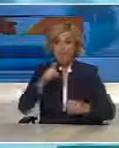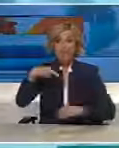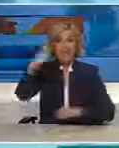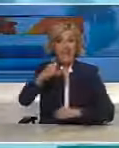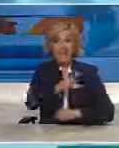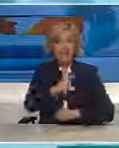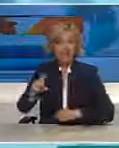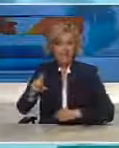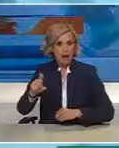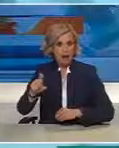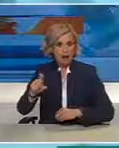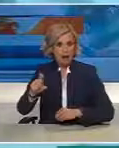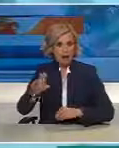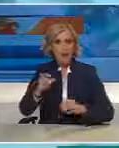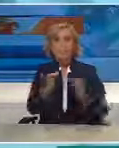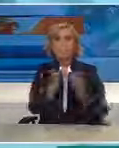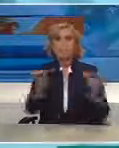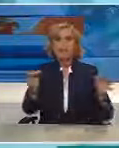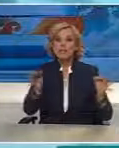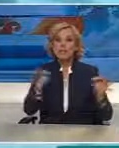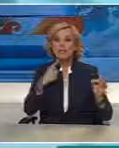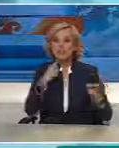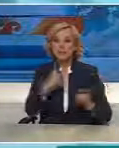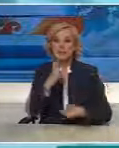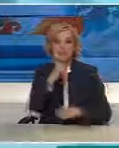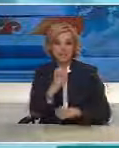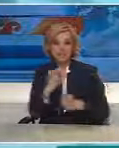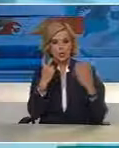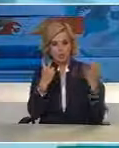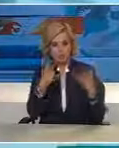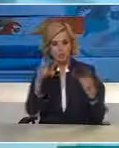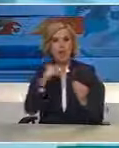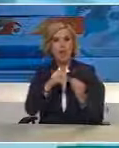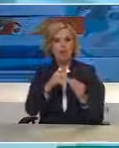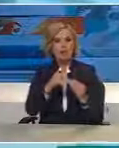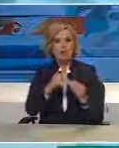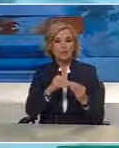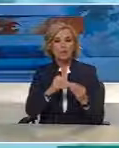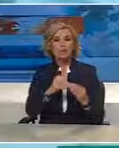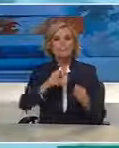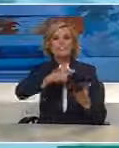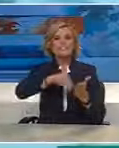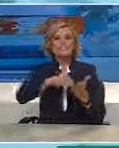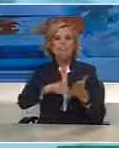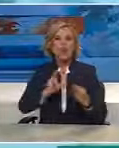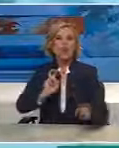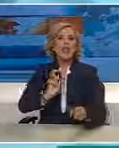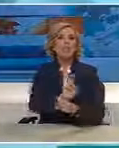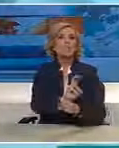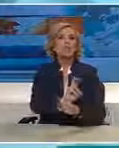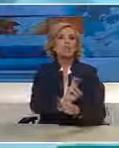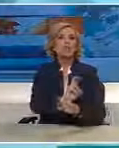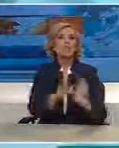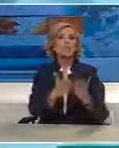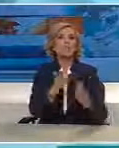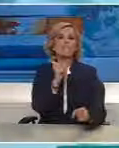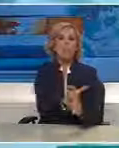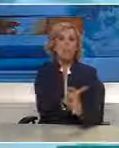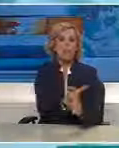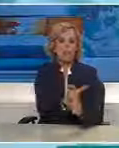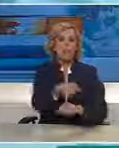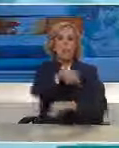εβδομάδα είναι ότι στις 27 Απριλίου θα ανοίξουν τα υποθηκοφυλακία, έμιστα αλλά και άμιστα. Επίσης ανοίγουν τα ειρηνοδικεία και τα